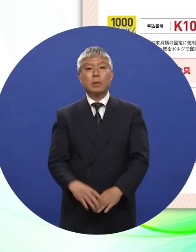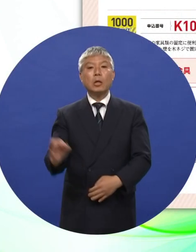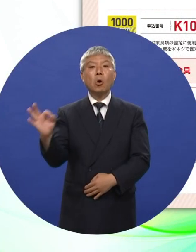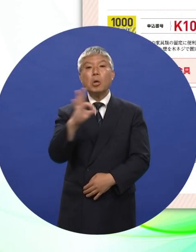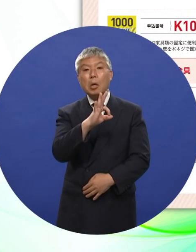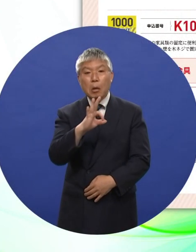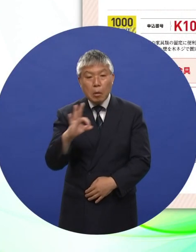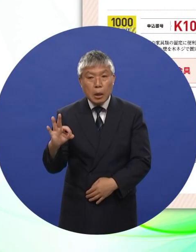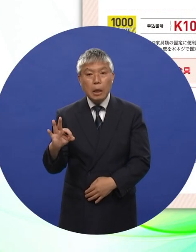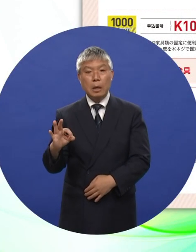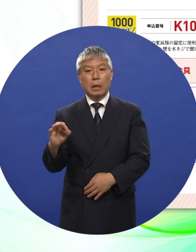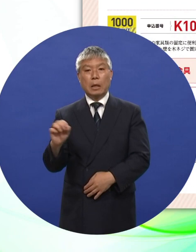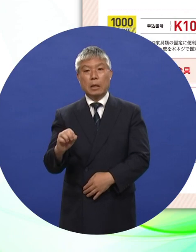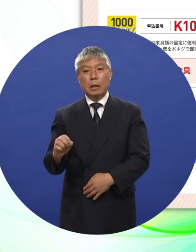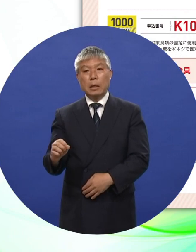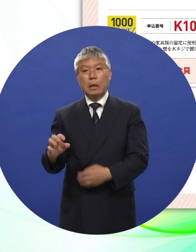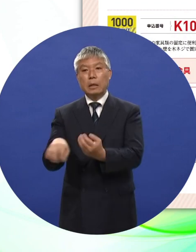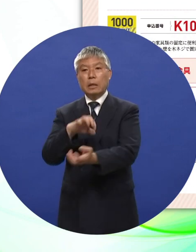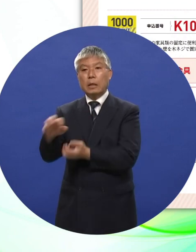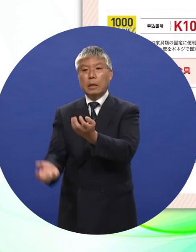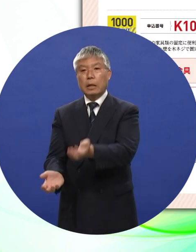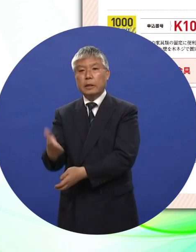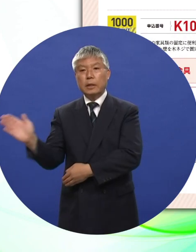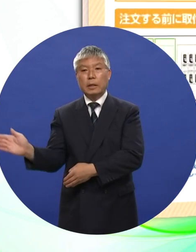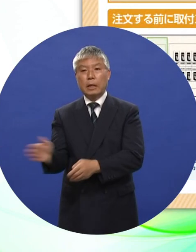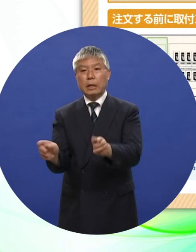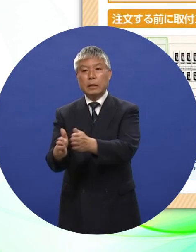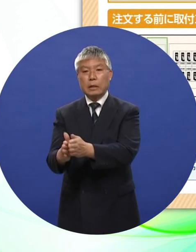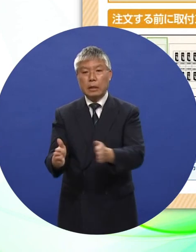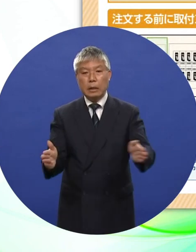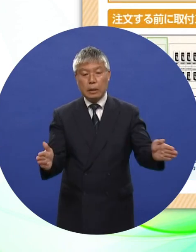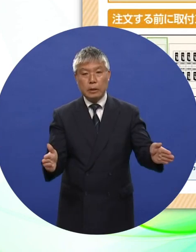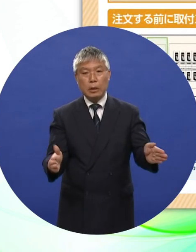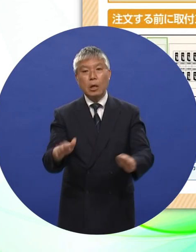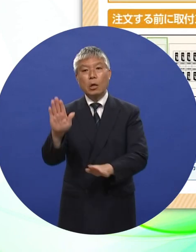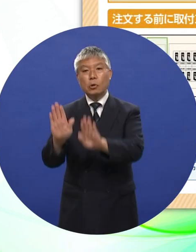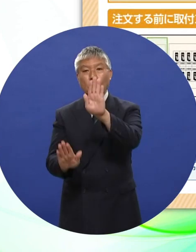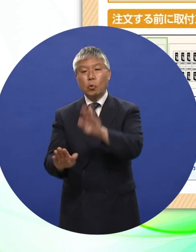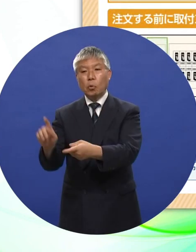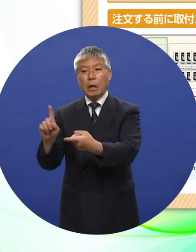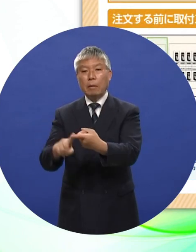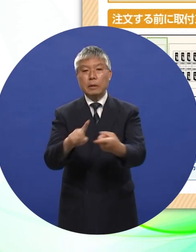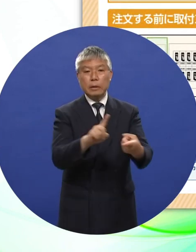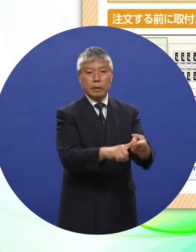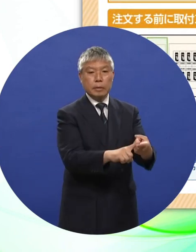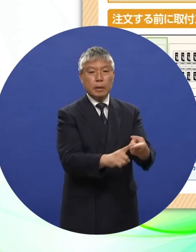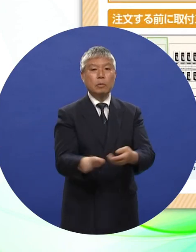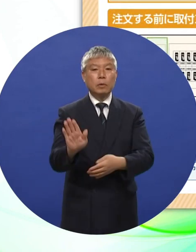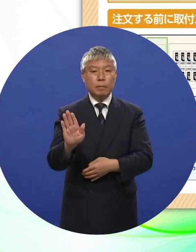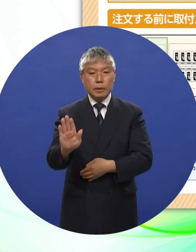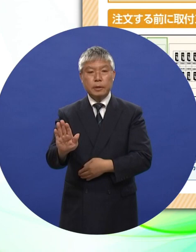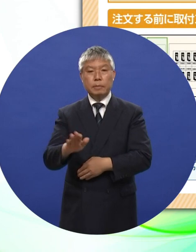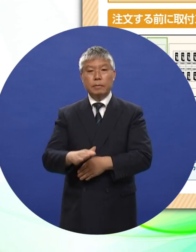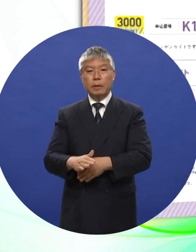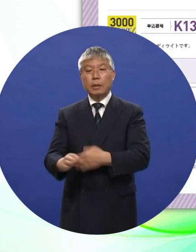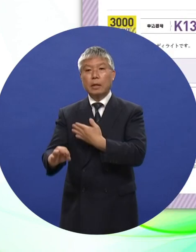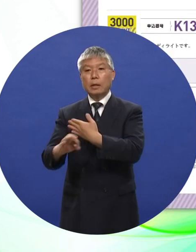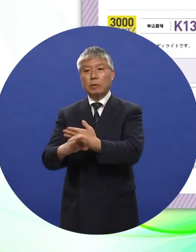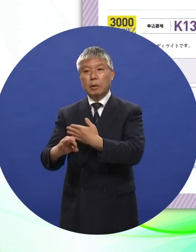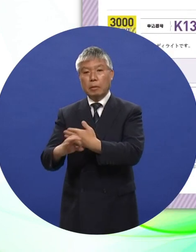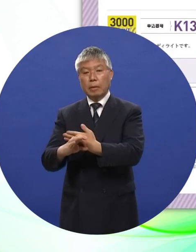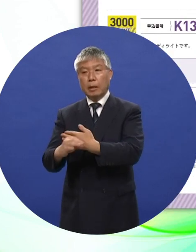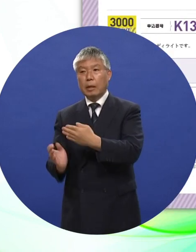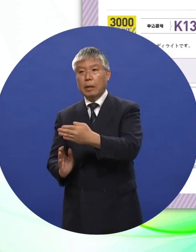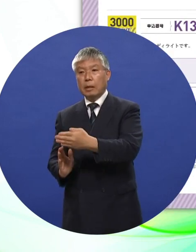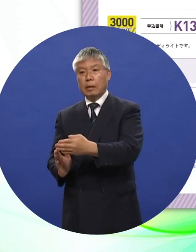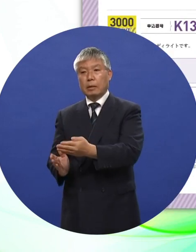防災用品は災害発生から時系列、状況に合わせてまとめられており、どの